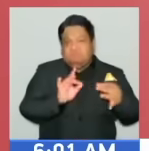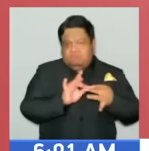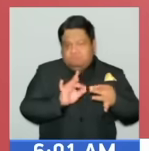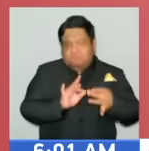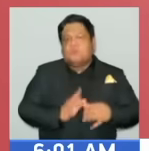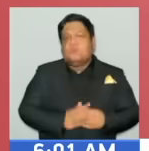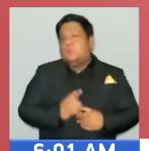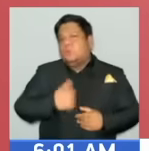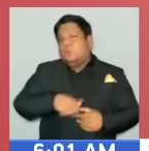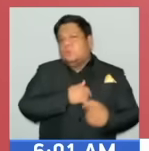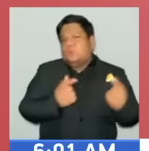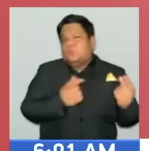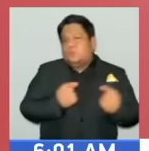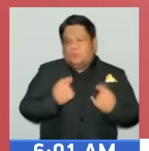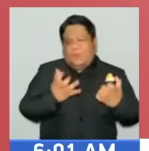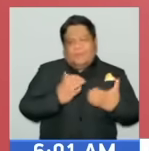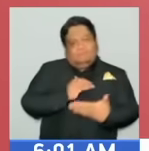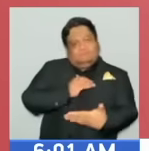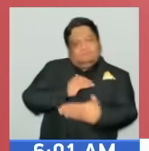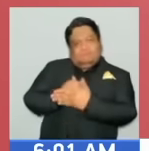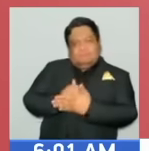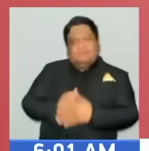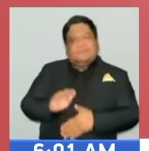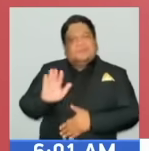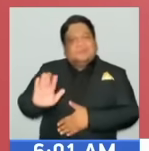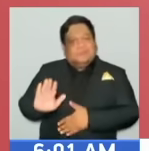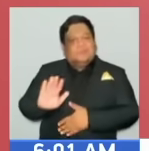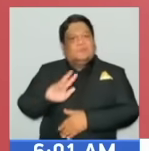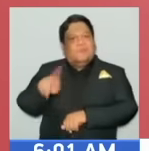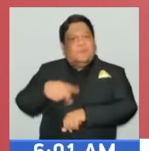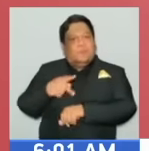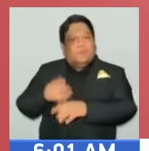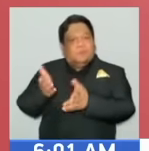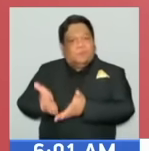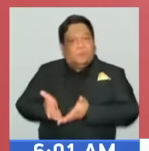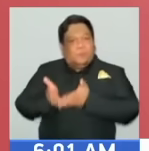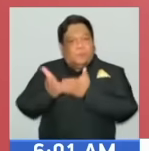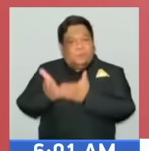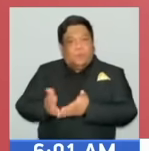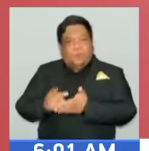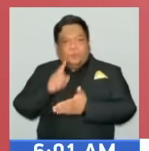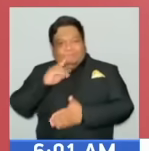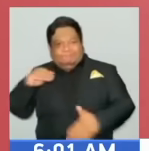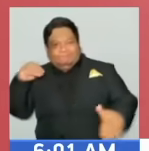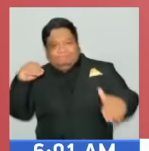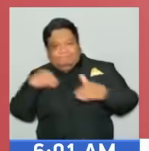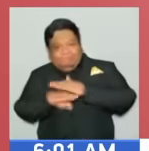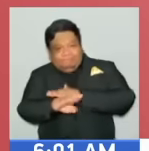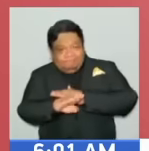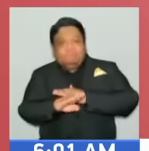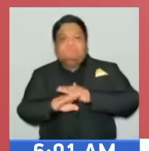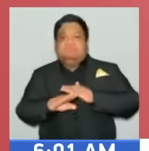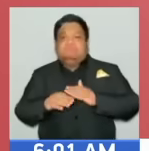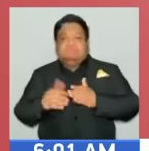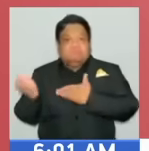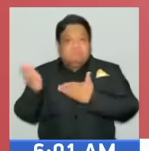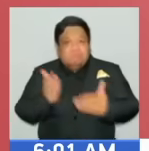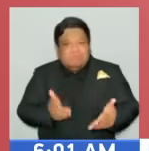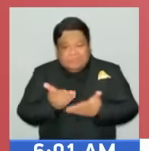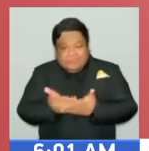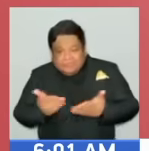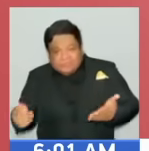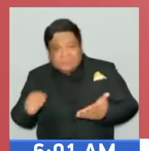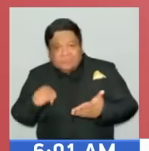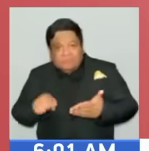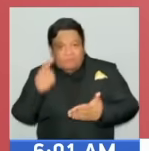anila ang mga sasakyang pandagat ng Pilipinas na nangihimasok at may dala umanong mga illegal na building materials. Sinusubukan pa rin